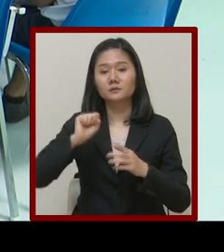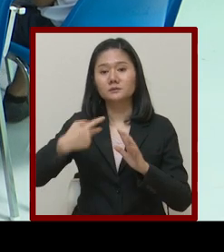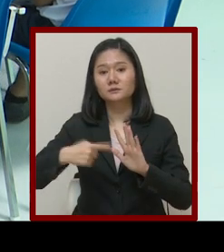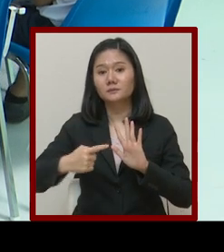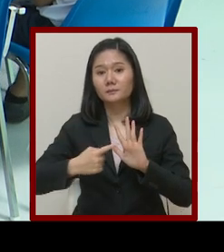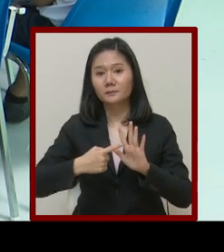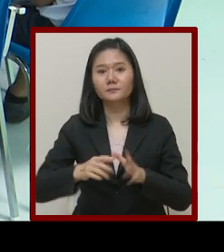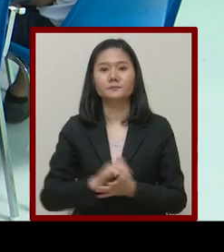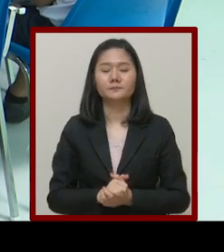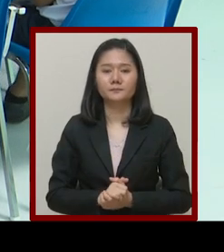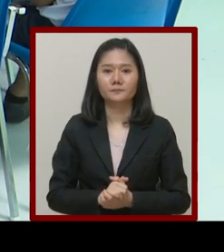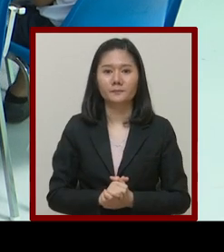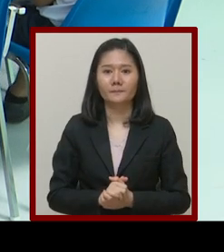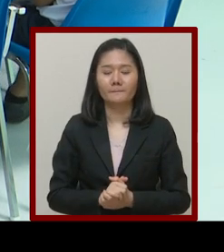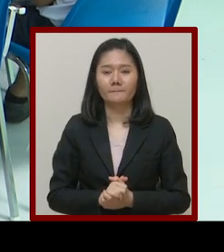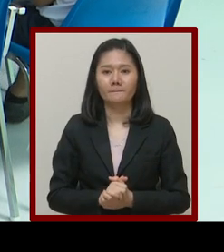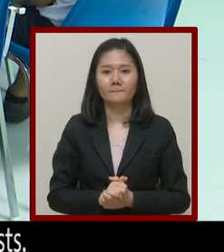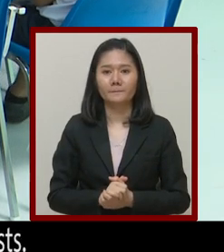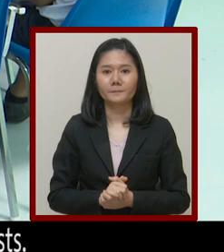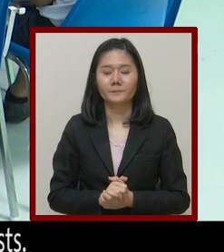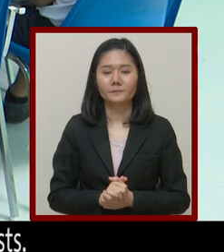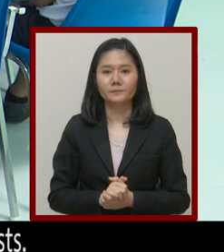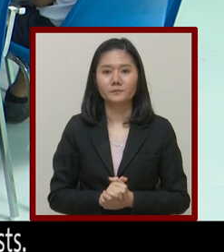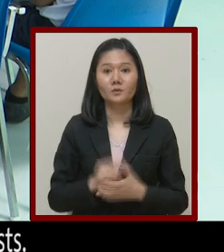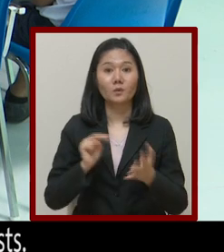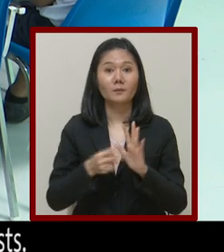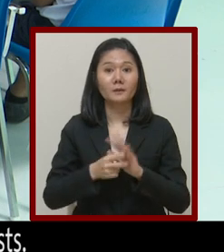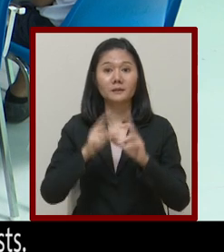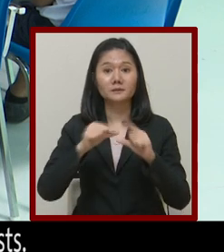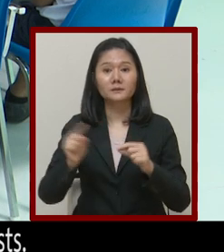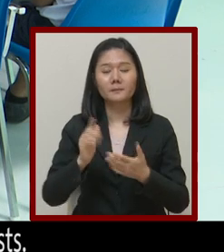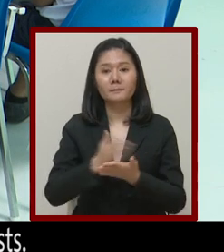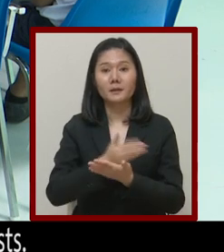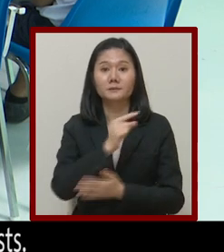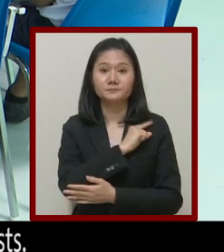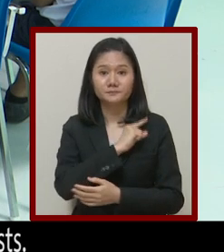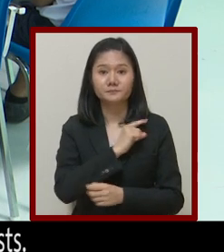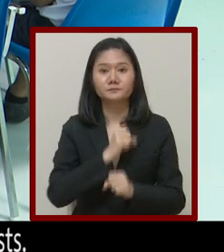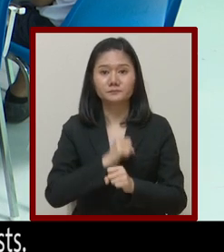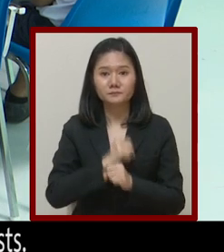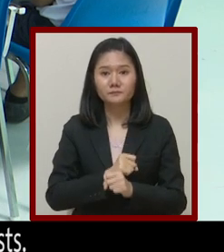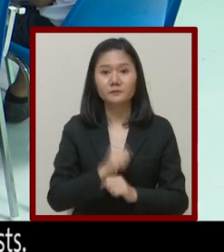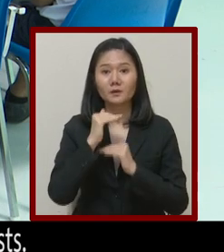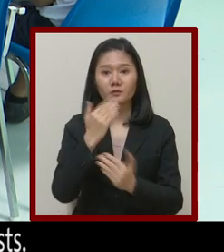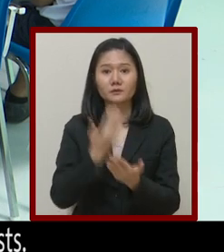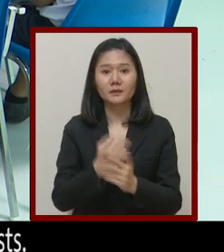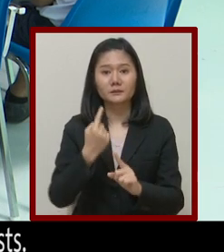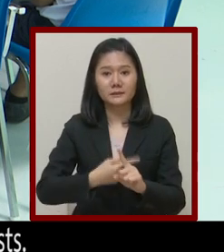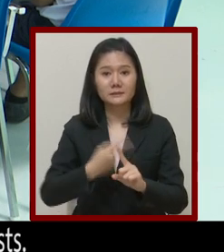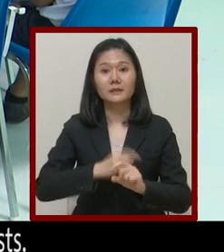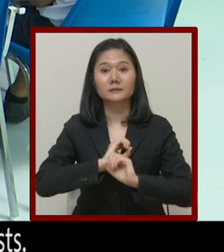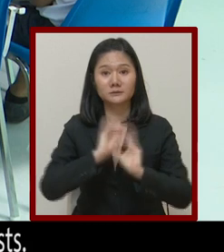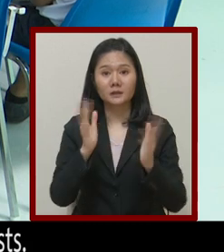การ บริหารและการจัดการนั้นคือเรื่องของการแบ่งหน้าที่ให้ชัดเจนการกำหนดเงินเดือนให้ชัดเจน